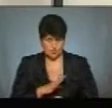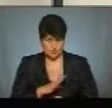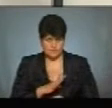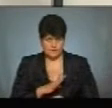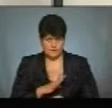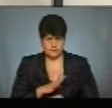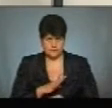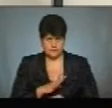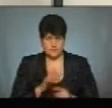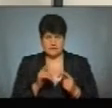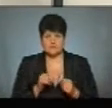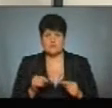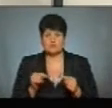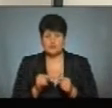відповідно,